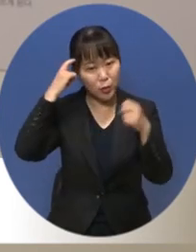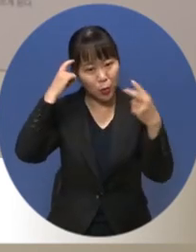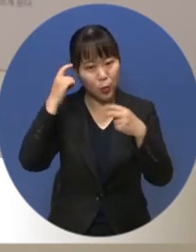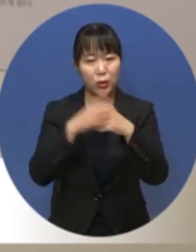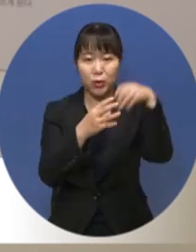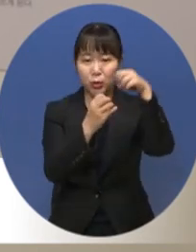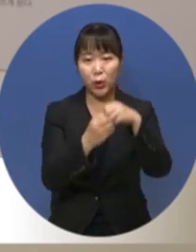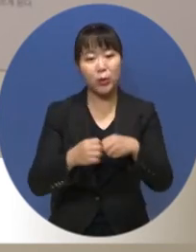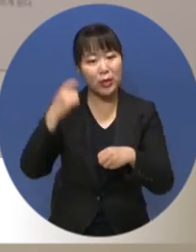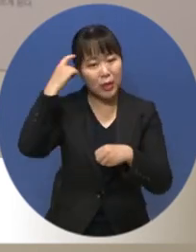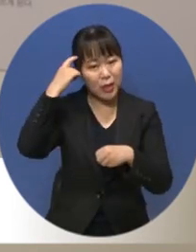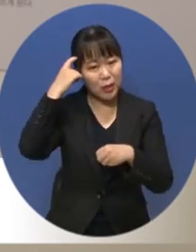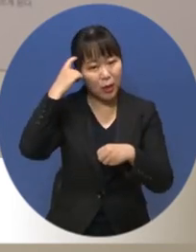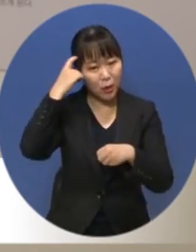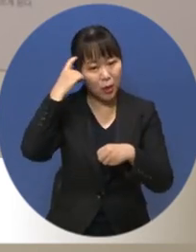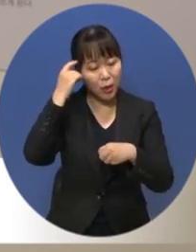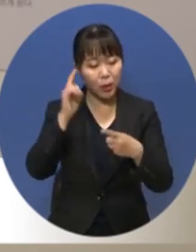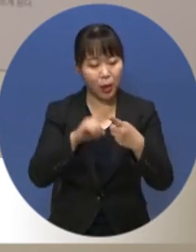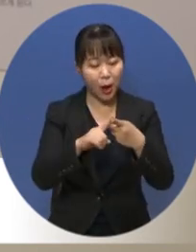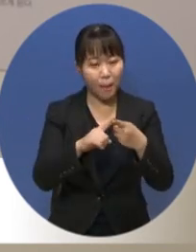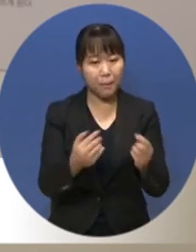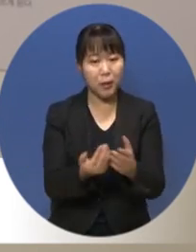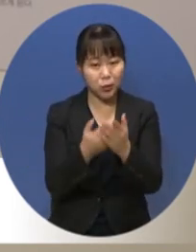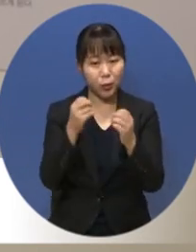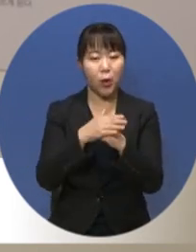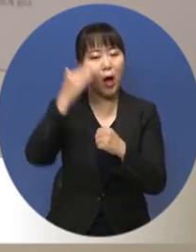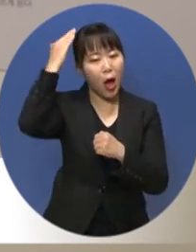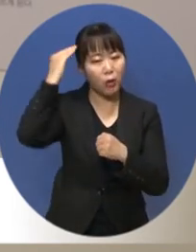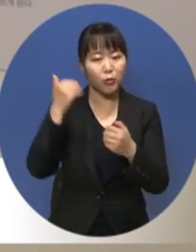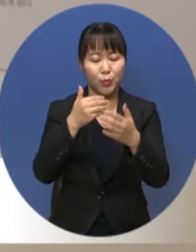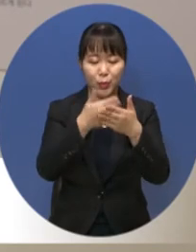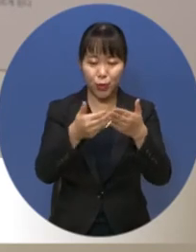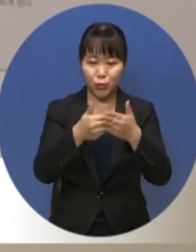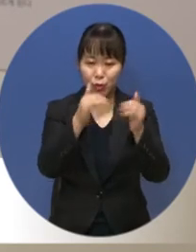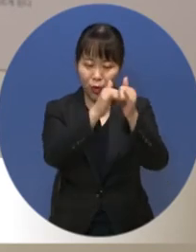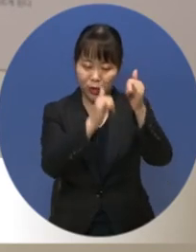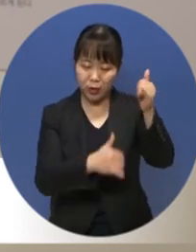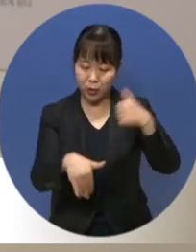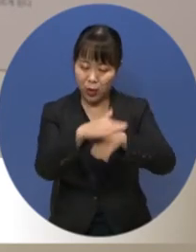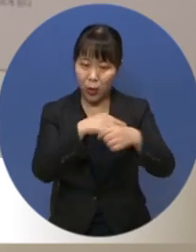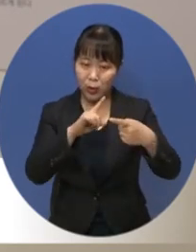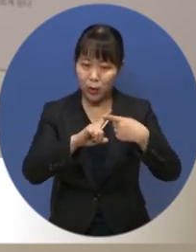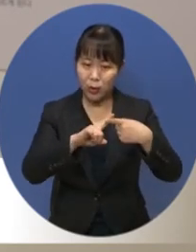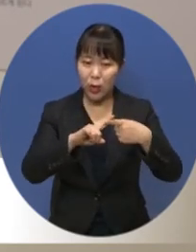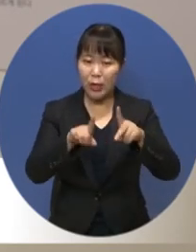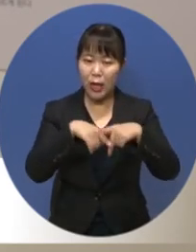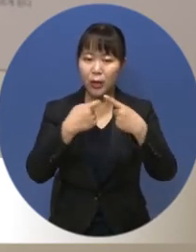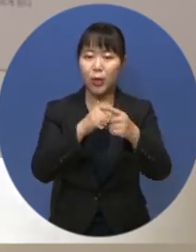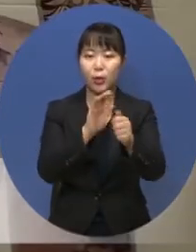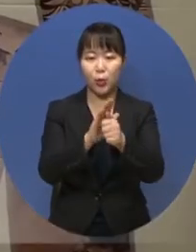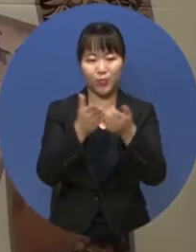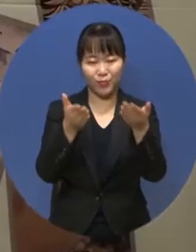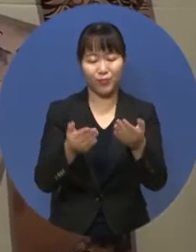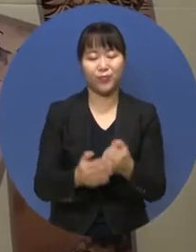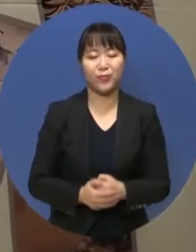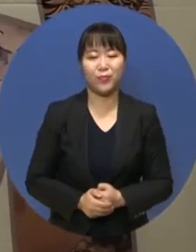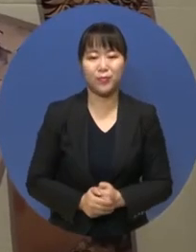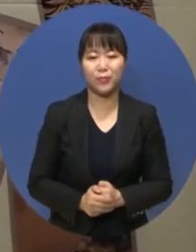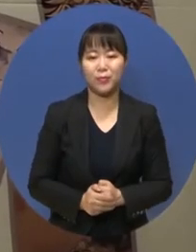전통 사상의 계승 발전 한국미술의 역사적 흐름을 이해하는 데 도움이 되기를 바랍니다